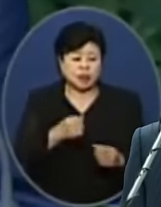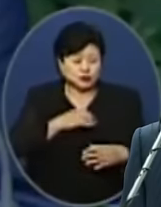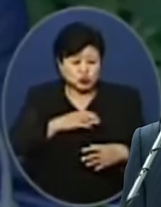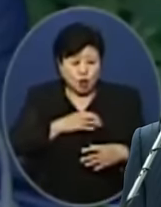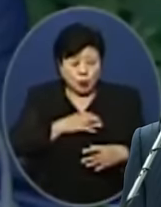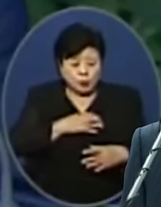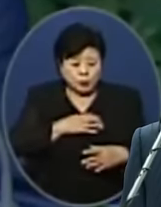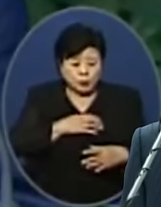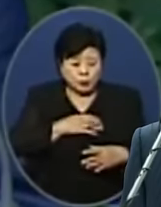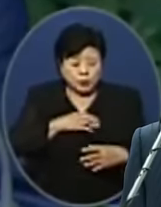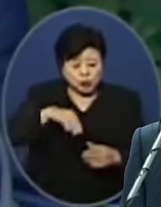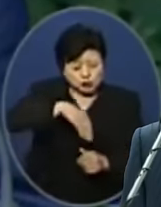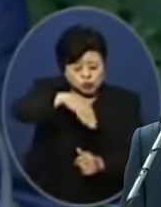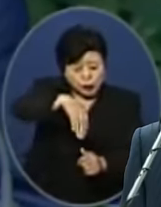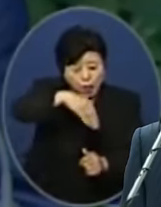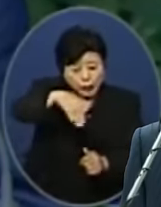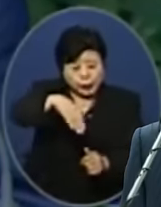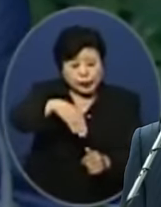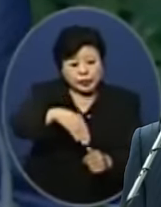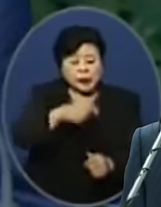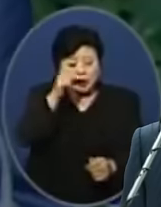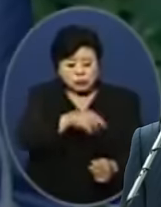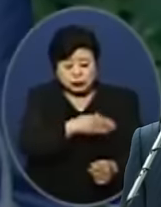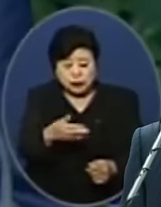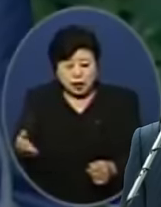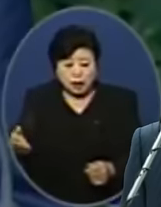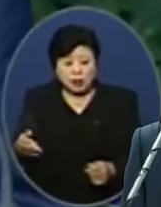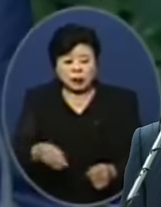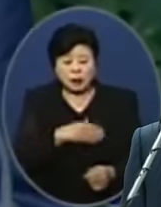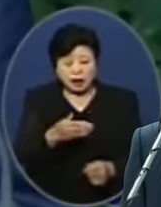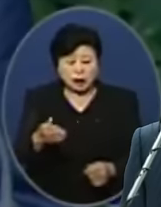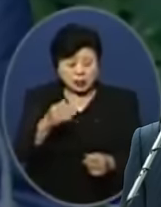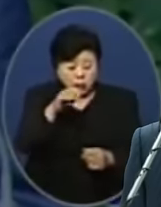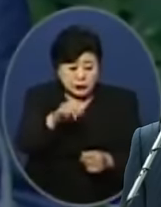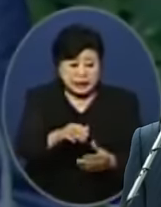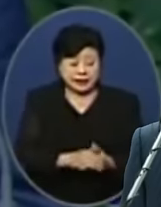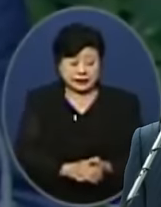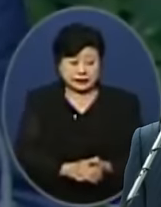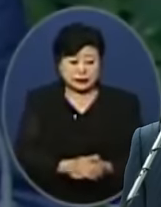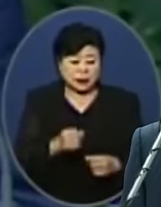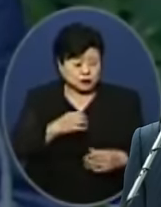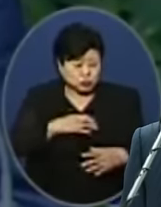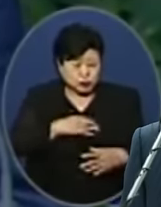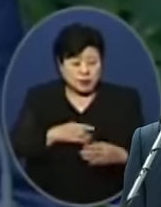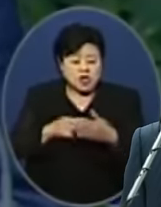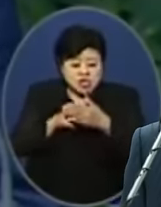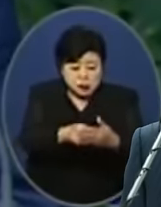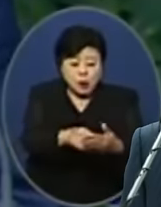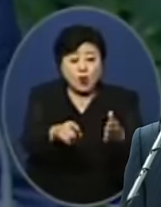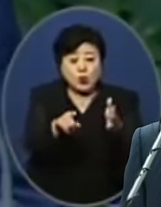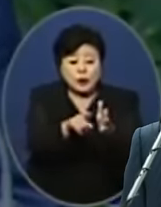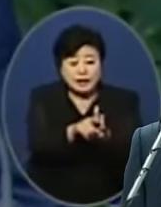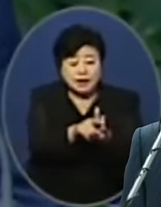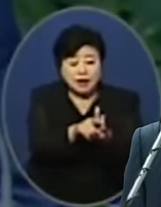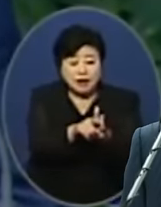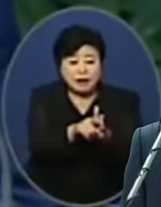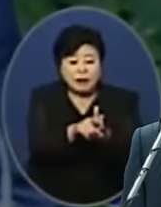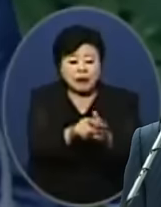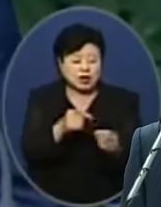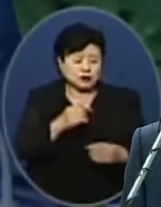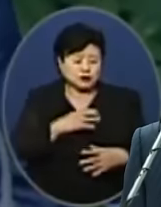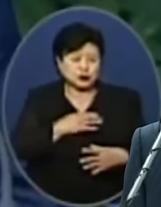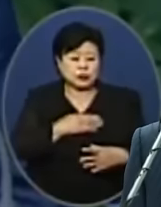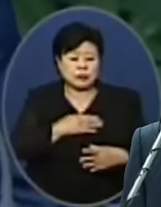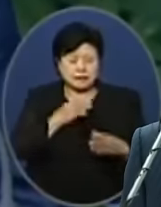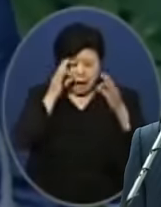두려움이 우리 주위에 냇물같이 흐르고 강물같이 흐르는 곳에 우리가 두려움을 극복하기 위해서는